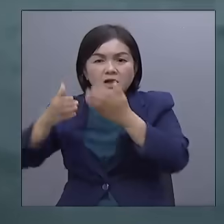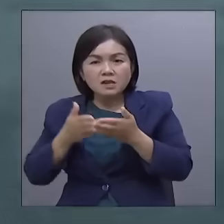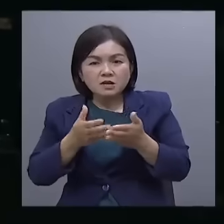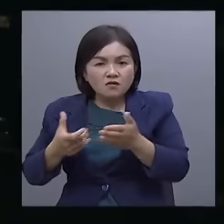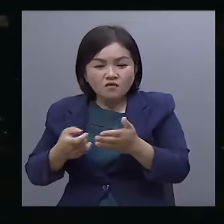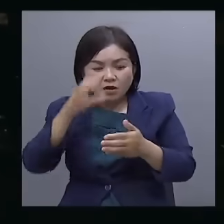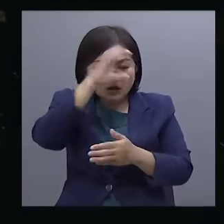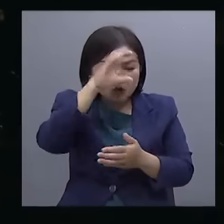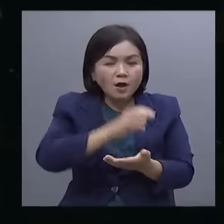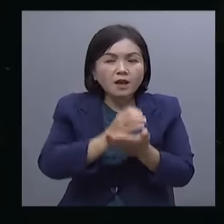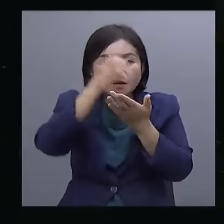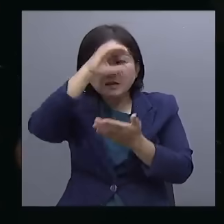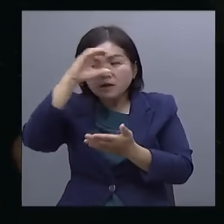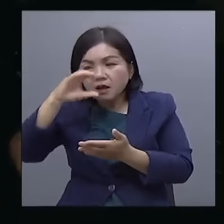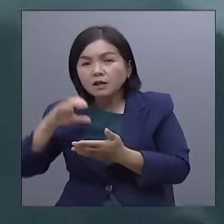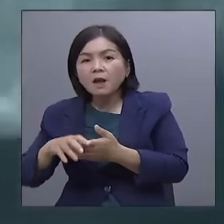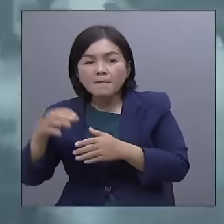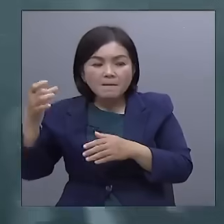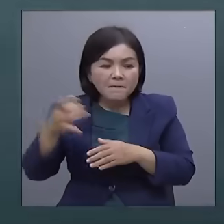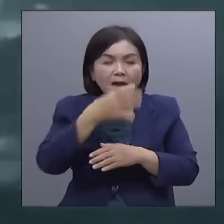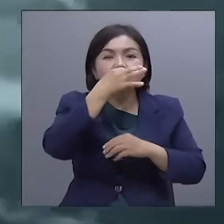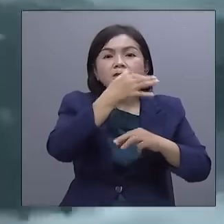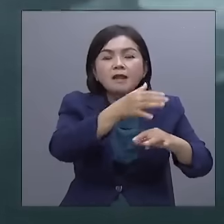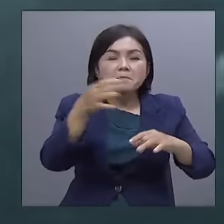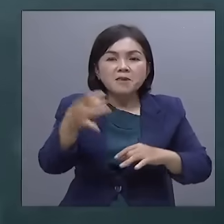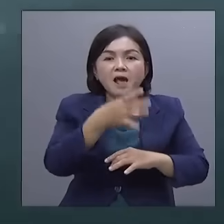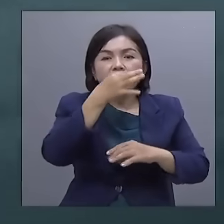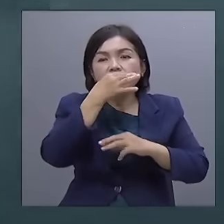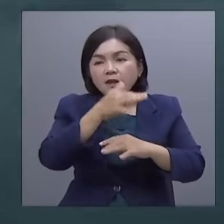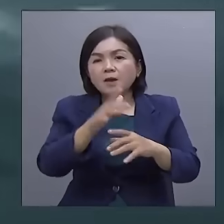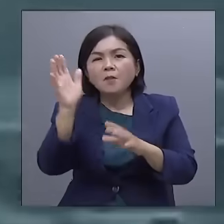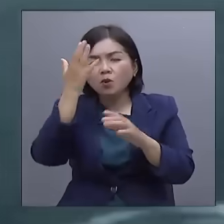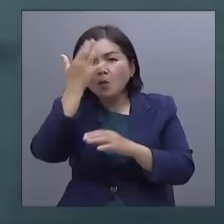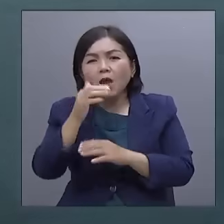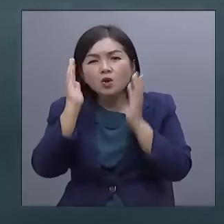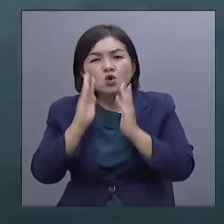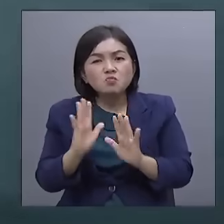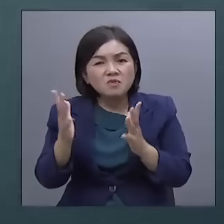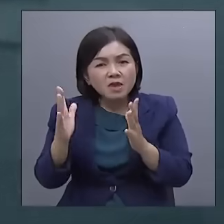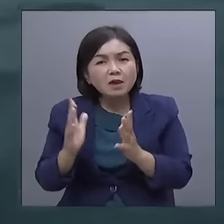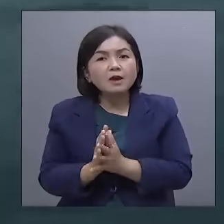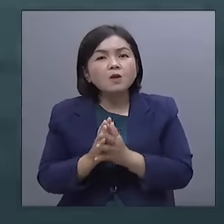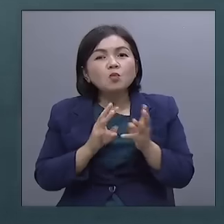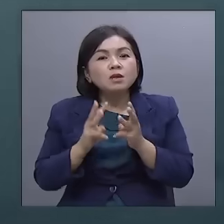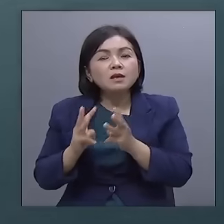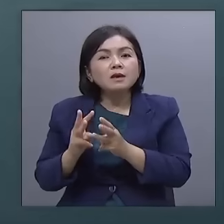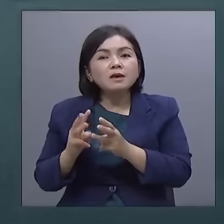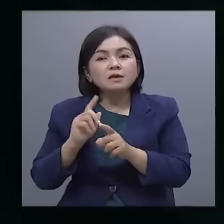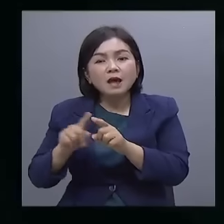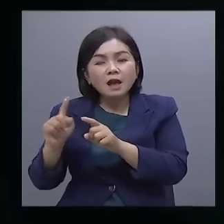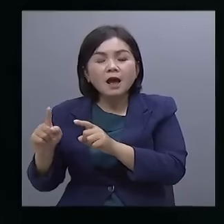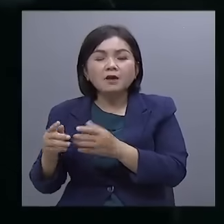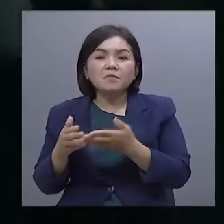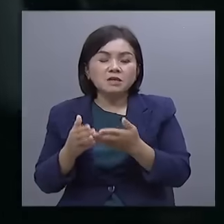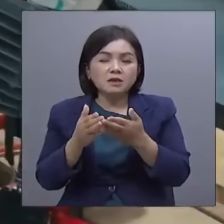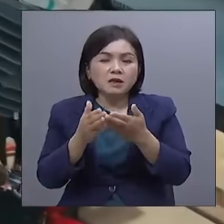การลาดตระเวนแล้วก็โจมตีเป้าหมายในทะเลนะคะเพราะว่าโดรนประเภทนี้ค่ะเขาสามารถประยุกต์ใช้ชิ้นส่วนจากเรือพาณิชย์ได้